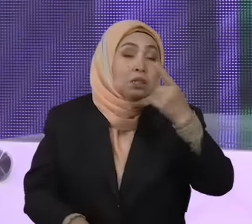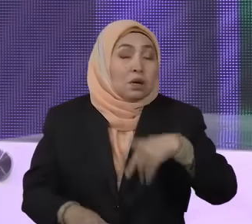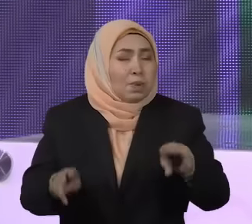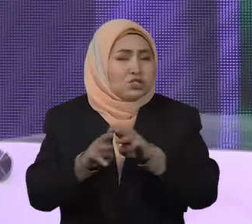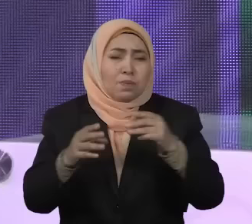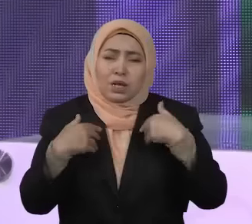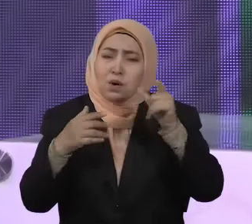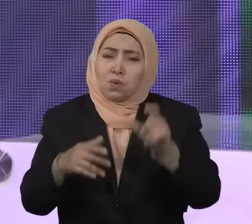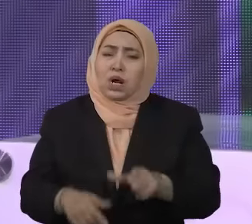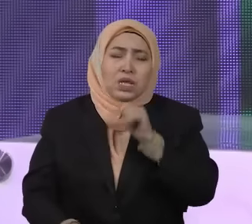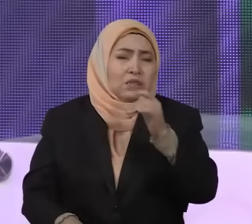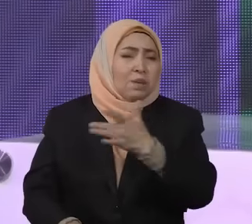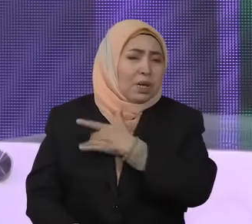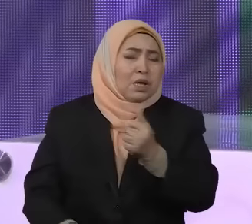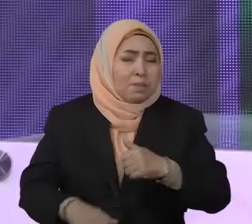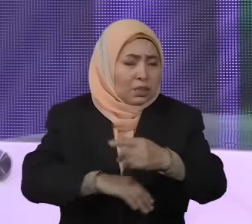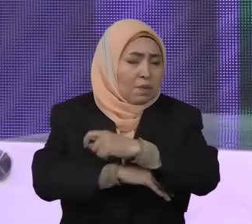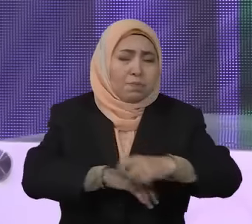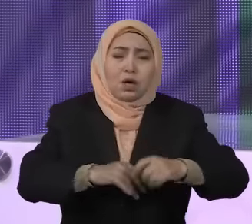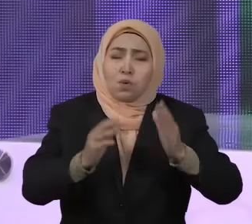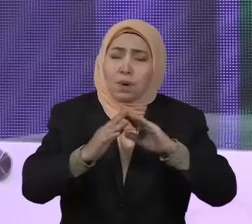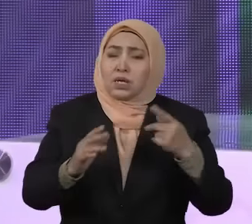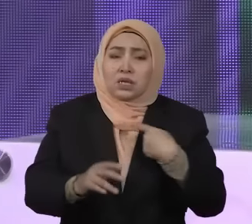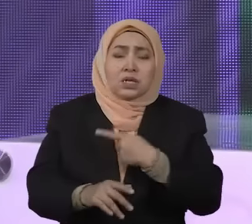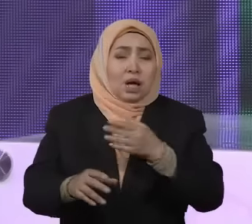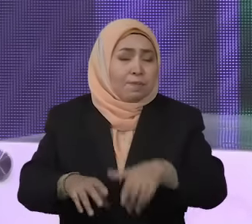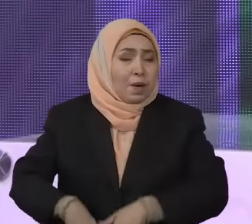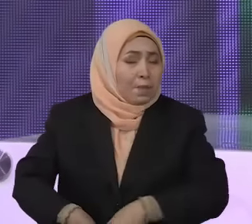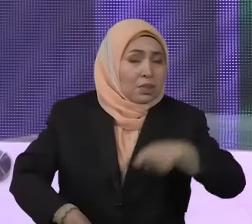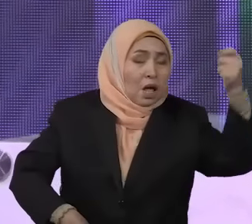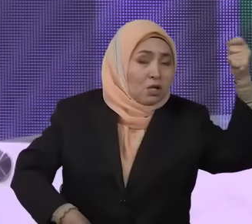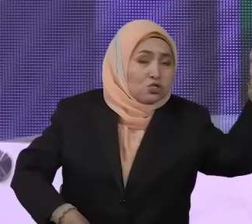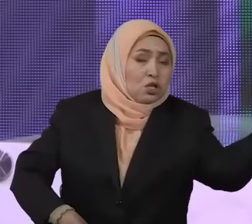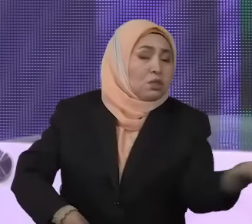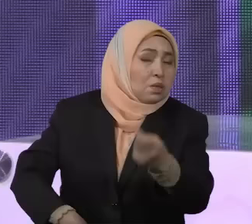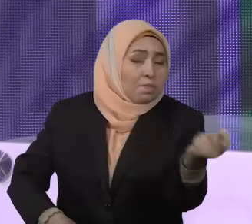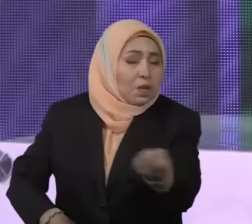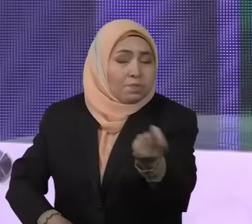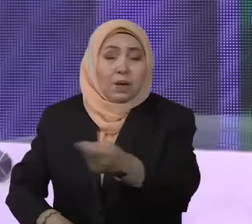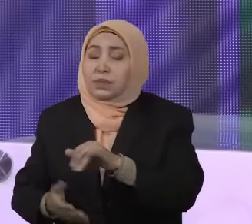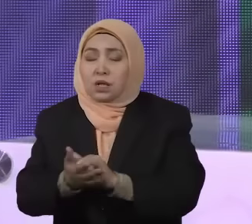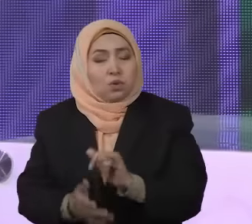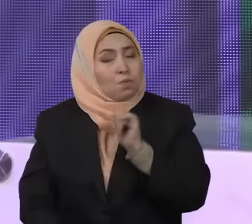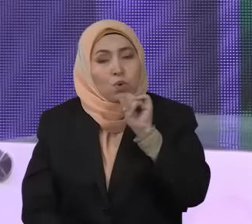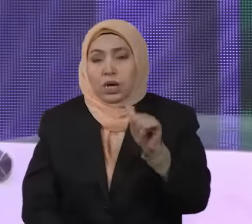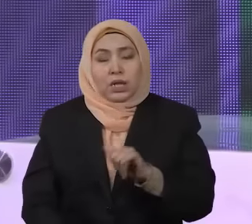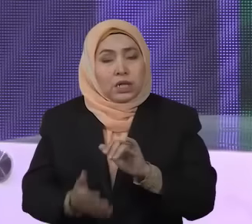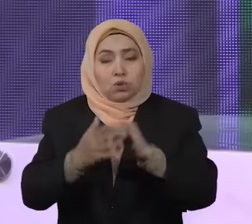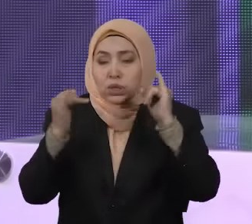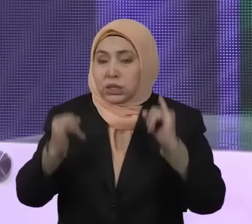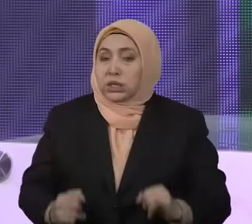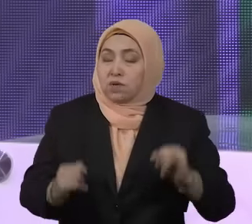macam ada orang yang tak beriman dekat tepi rumah kita je, kita ambil pedang dan kemudian kita tebas saja. Ini bukan bab